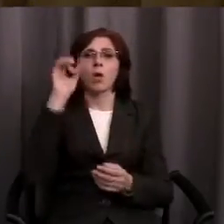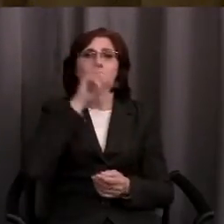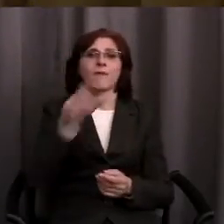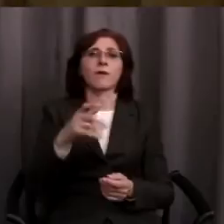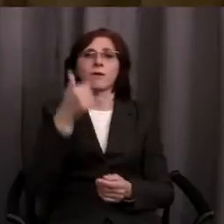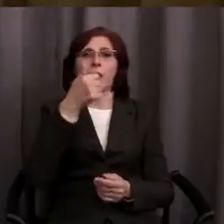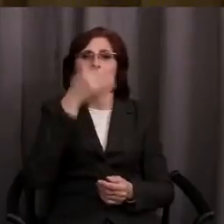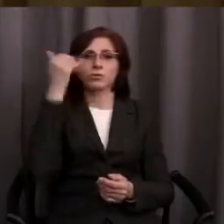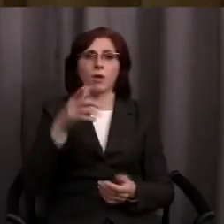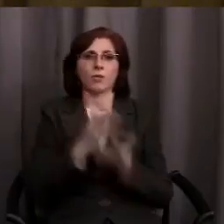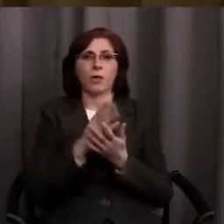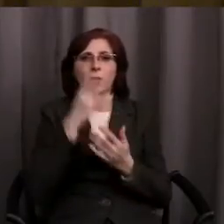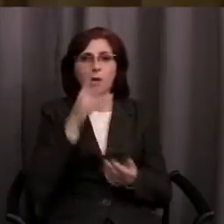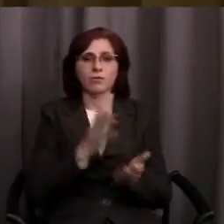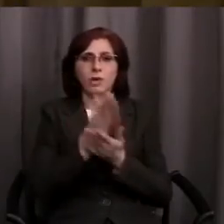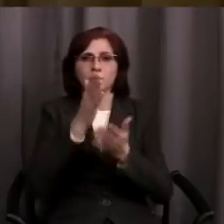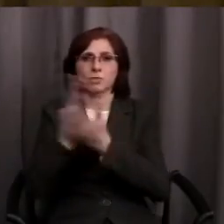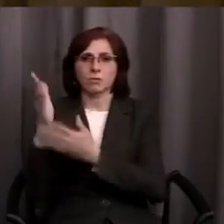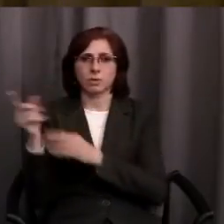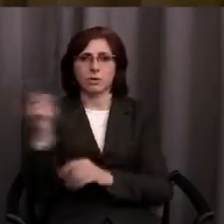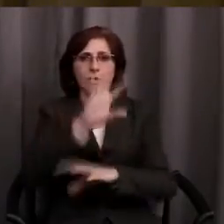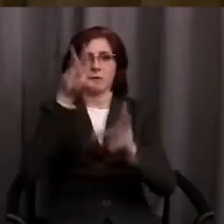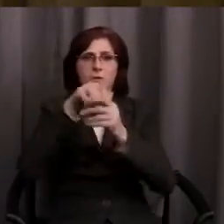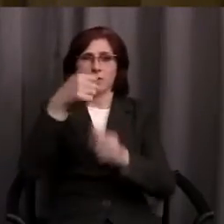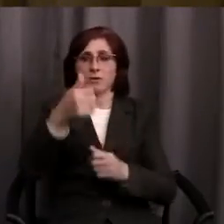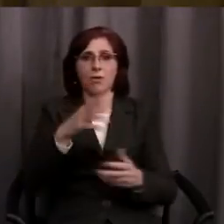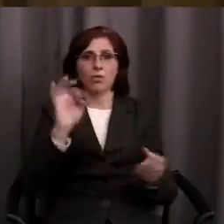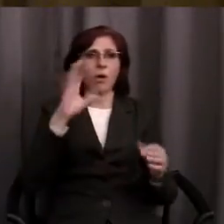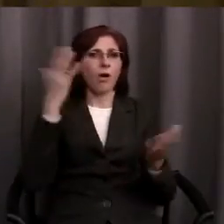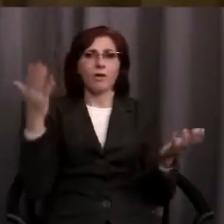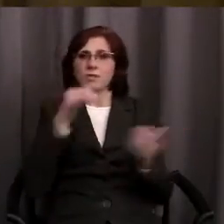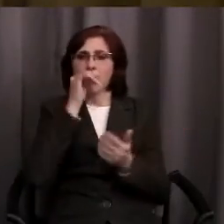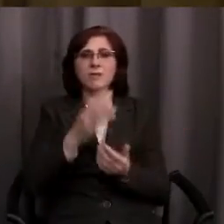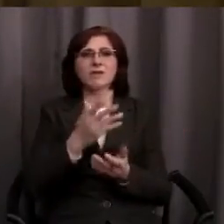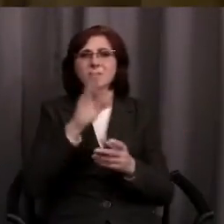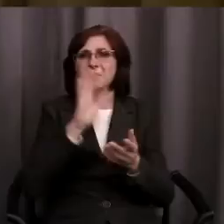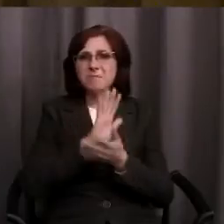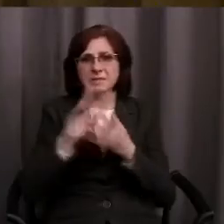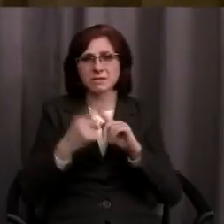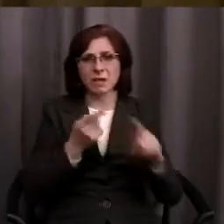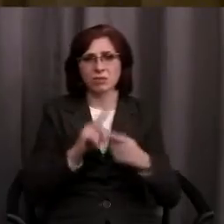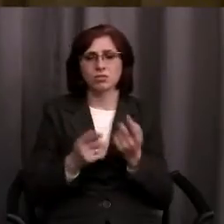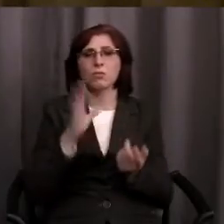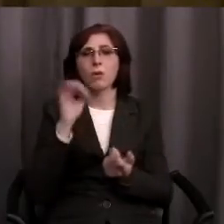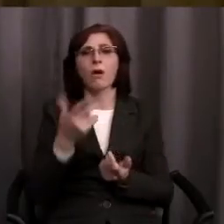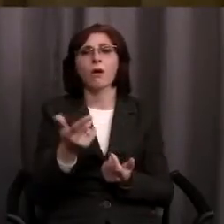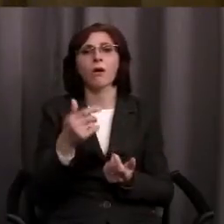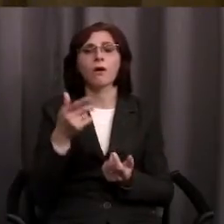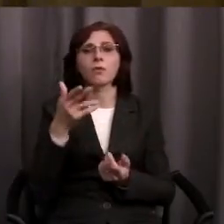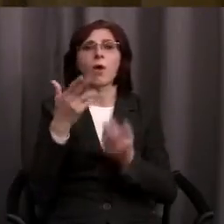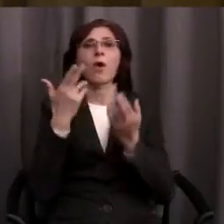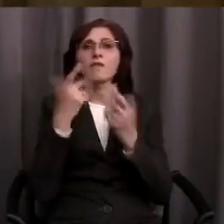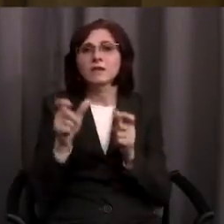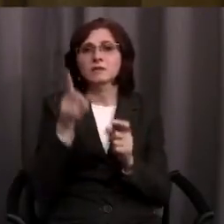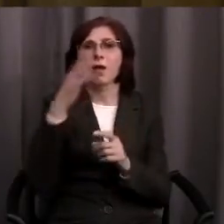tego samego dnia będzie zobaczony przez takiego i takiego specjalistę. To wszystko jest rozłożone na wiele miesięcy. To jest bez sensu, bo to nic